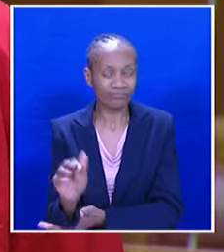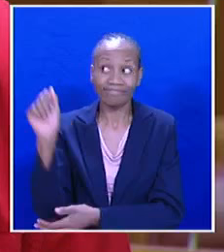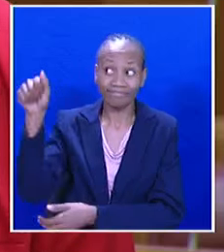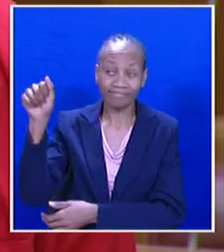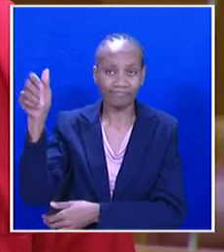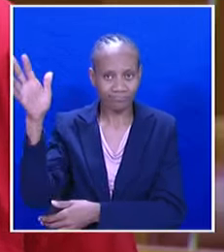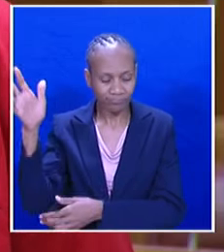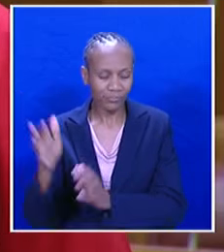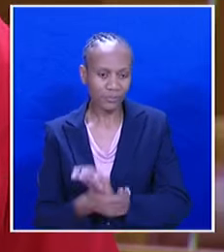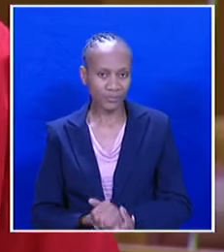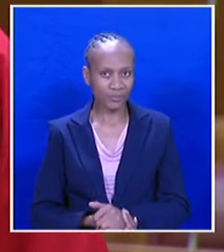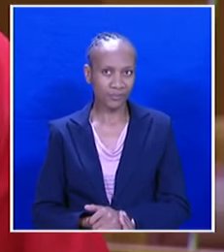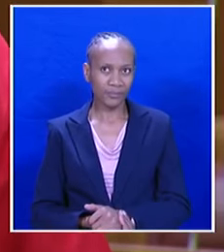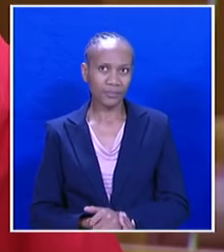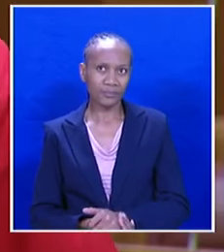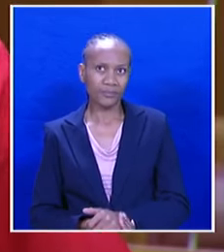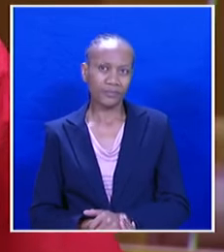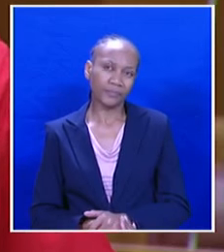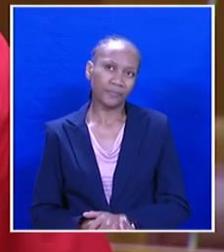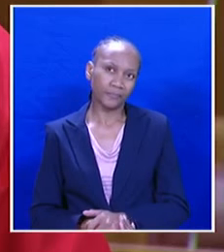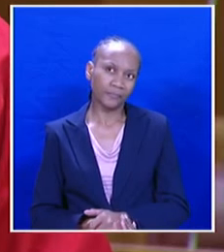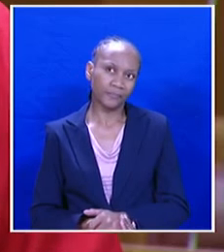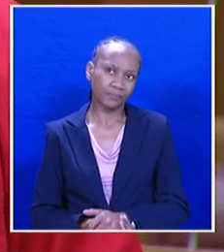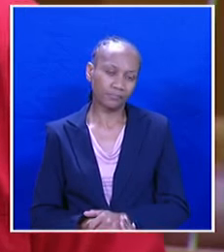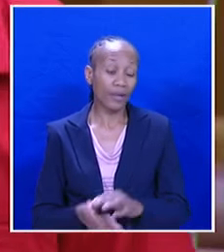Deputy President Nambutsa is Changana.